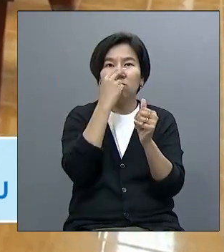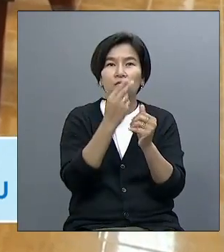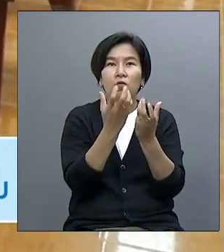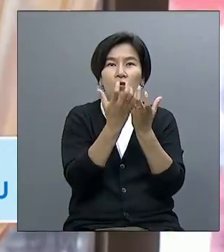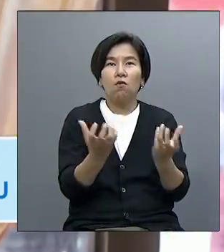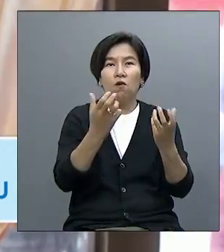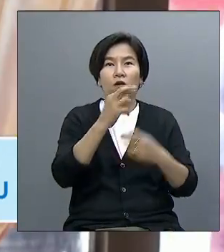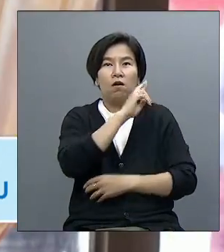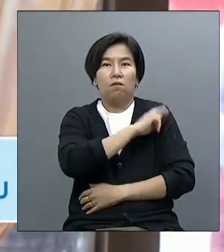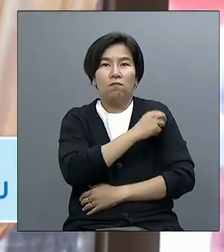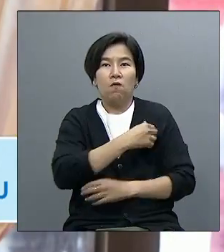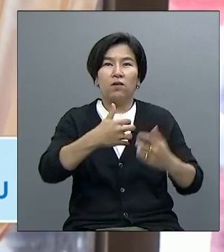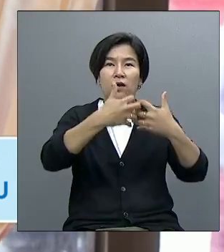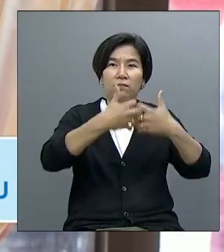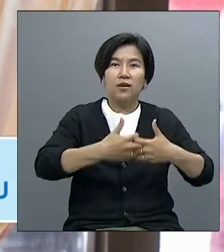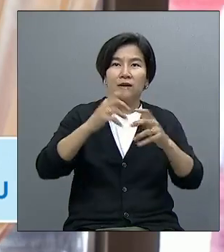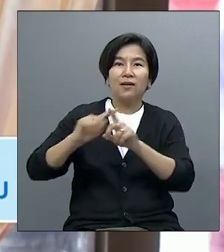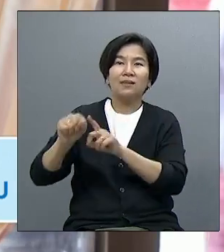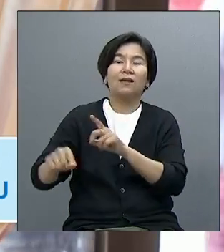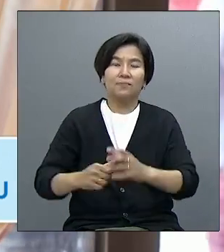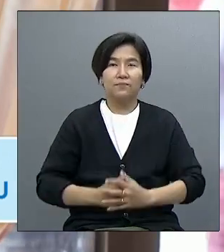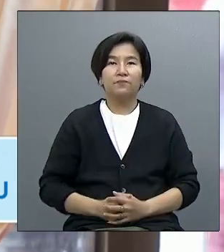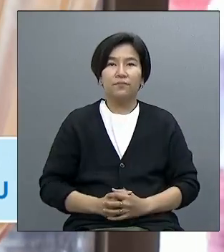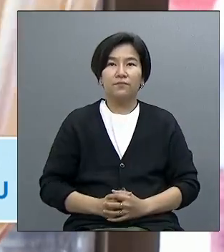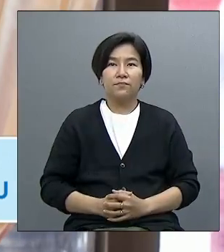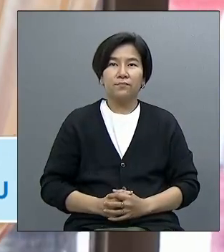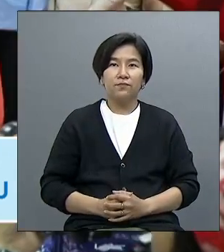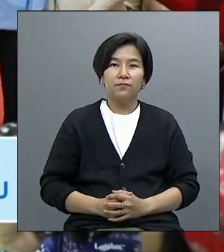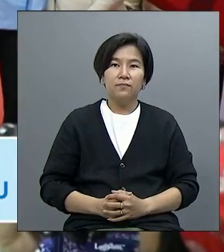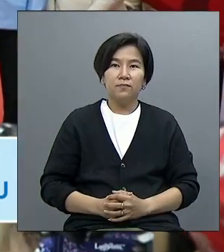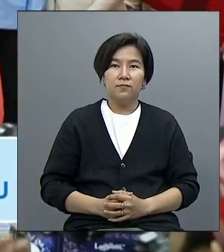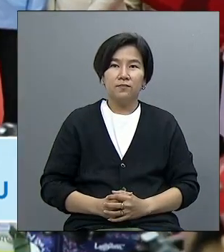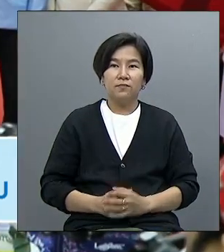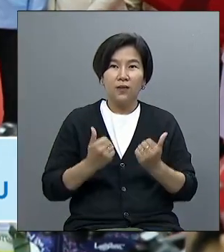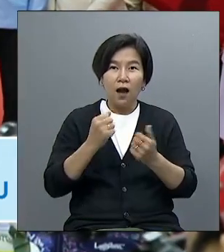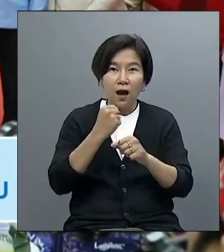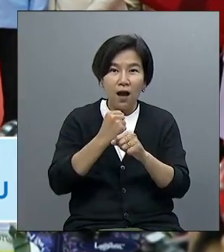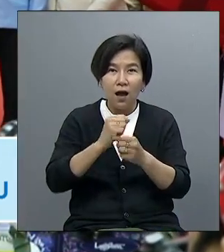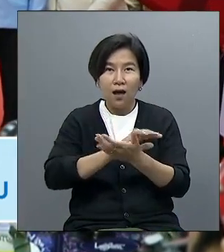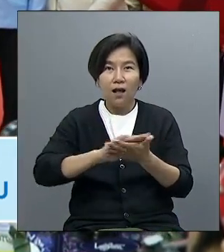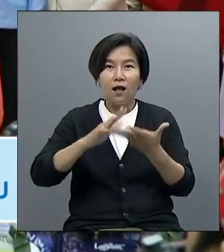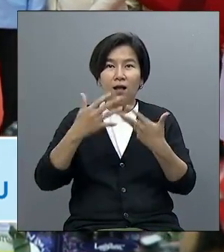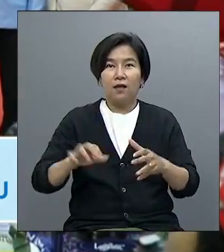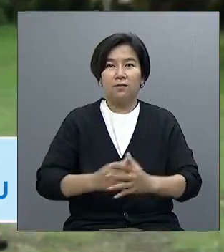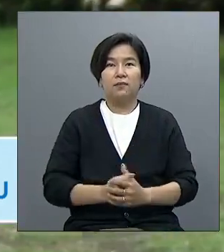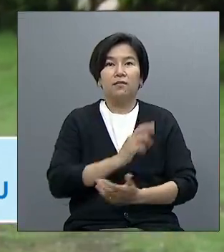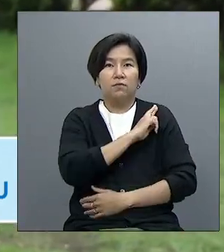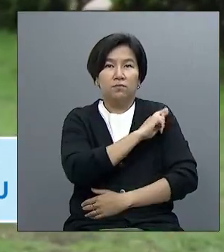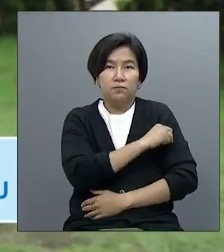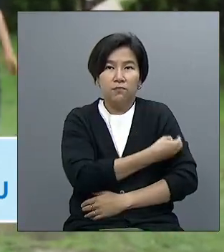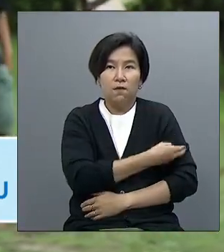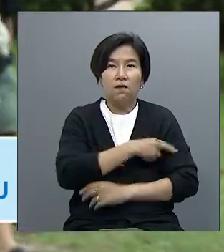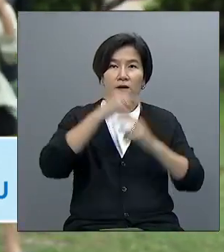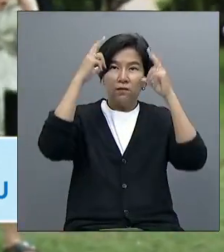พทย์ที่ได้รับการติดตั้งแล้วก็เปิดการใช้งานให้การรักษาผู้ป่วยเรียบร้อยแล้วนะคะโดยมีเจ้าหน้าที่คุณหมอพยาบาลของโรงพย